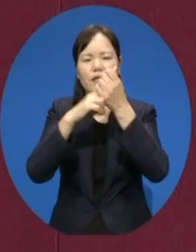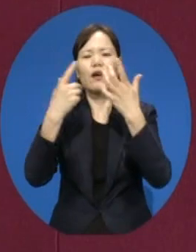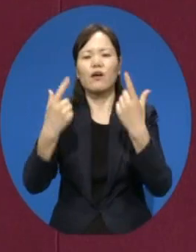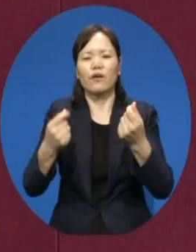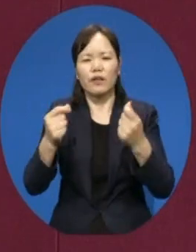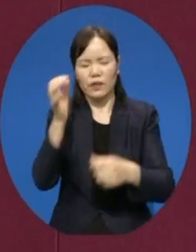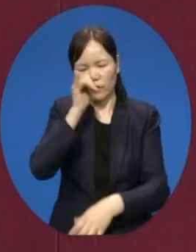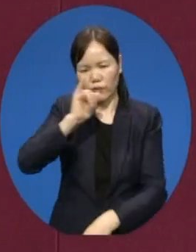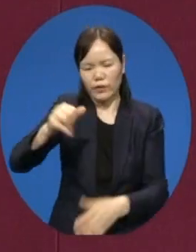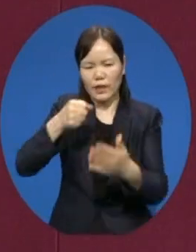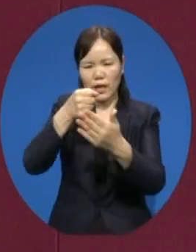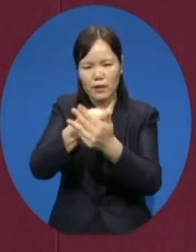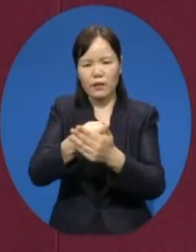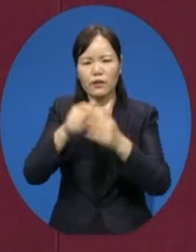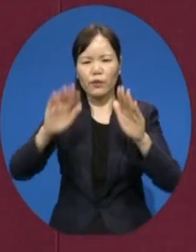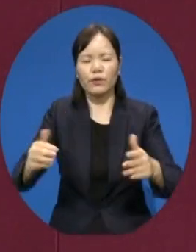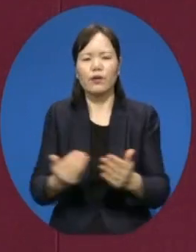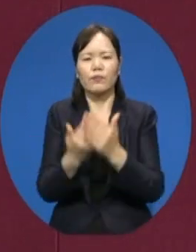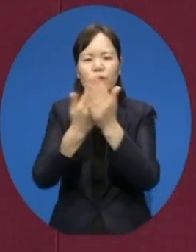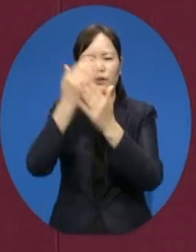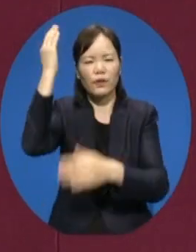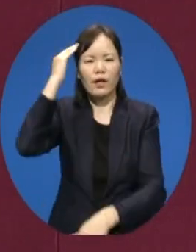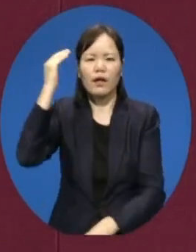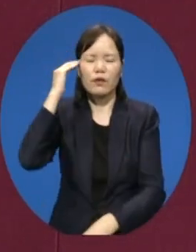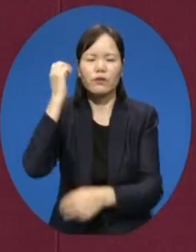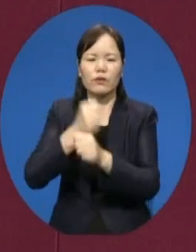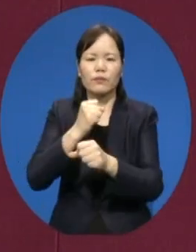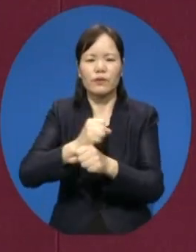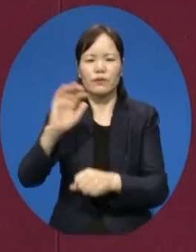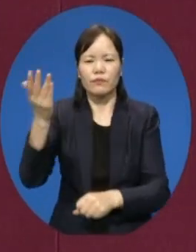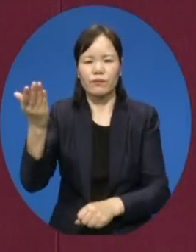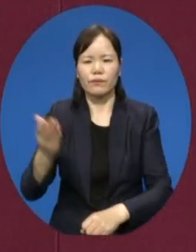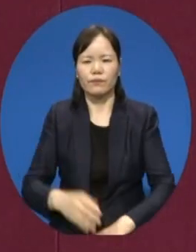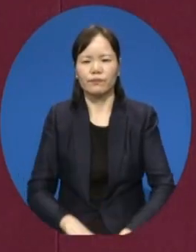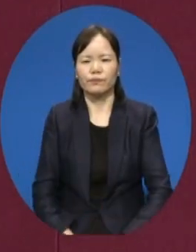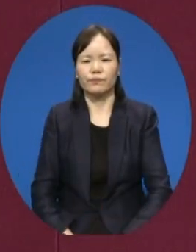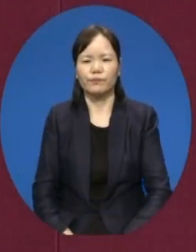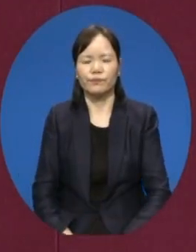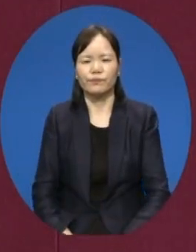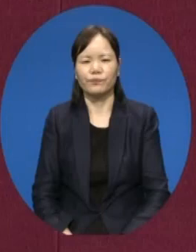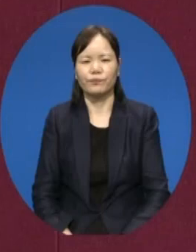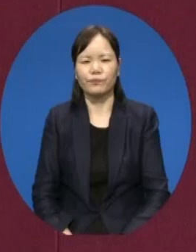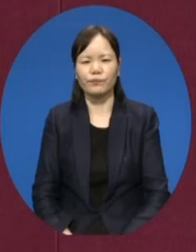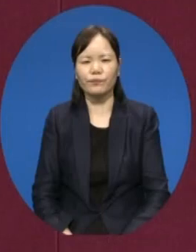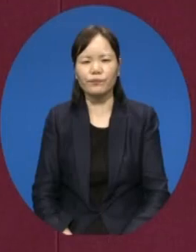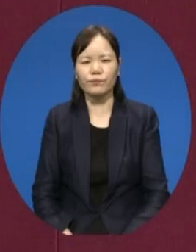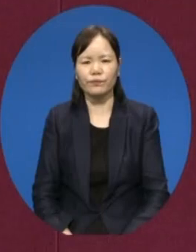같은 위대한 결단이 오늘의 번영된 대한민국을 만들어냈습니다.